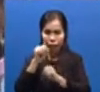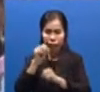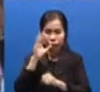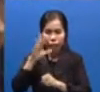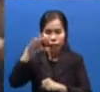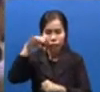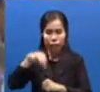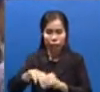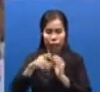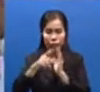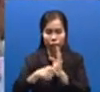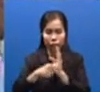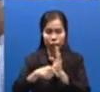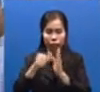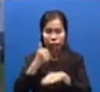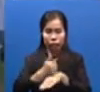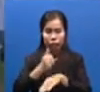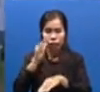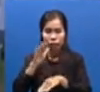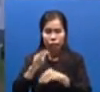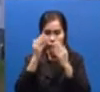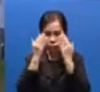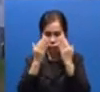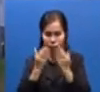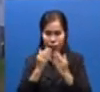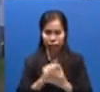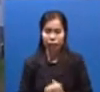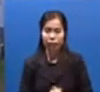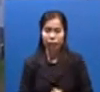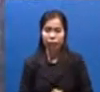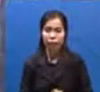จุฬาราชมนตรีเพื่อความสามัคคีในสังคม